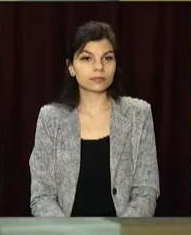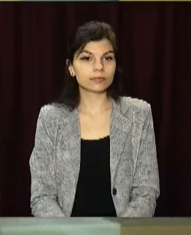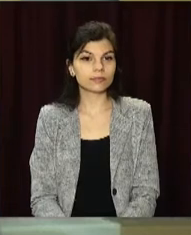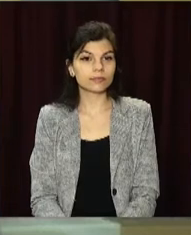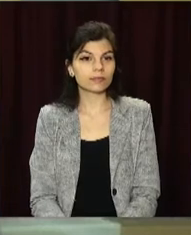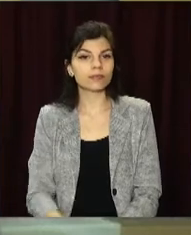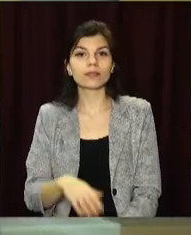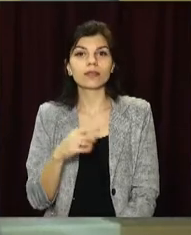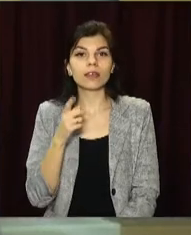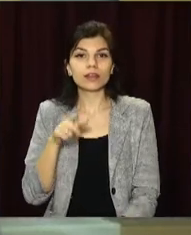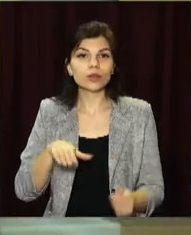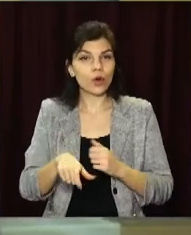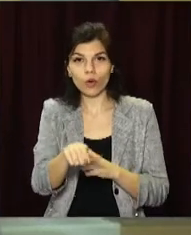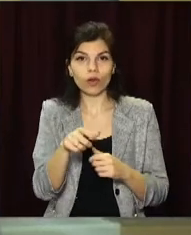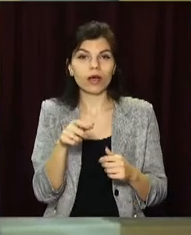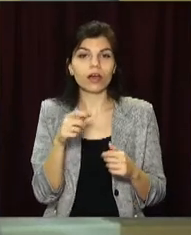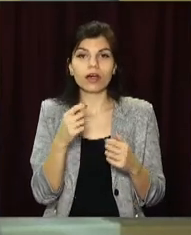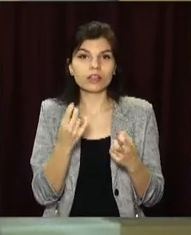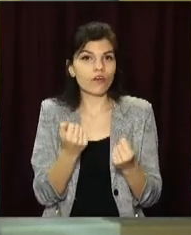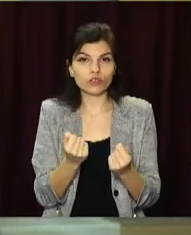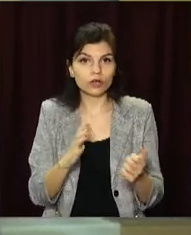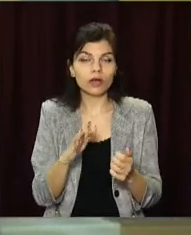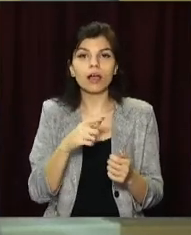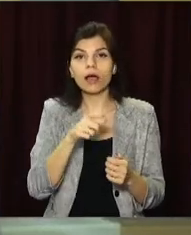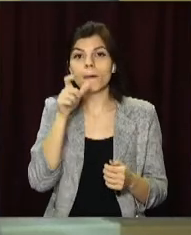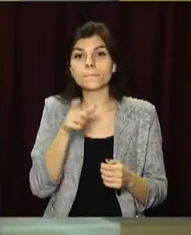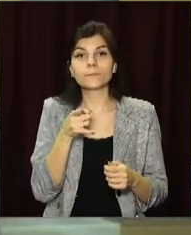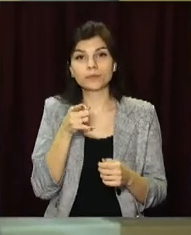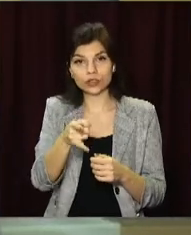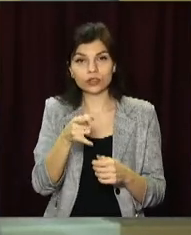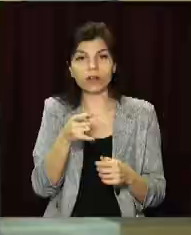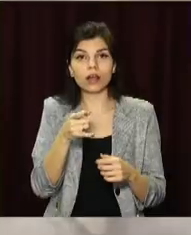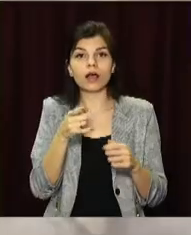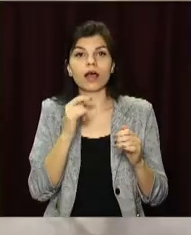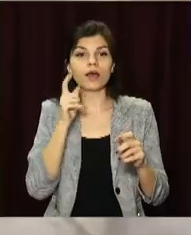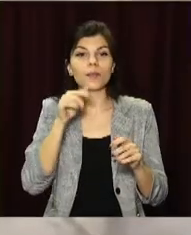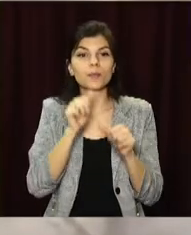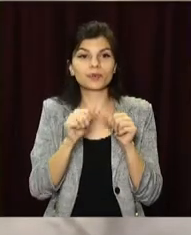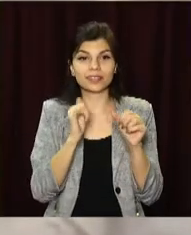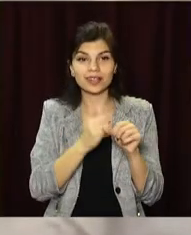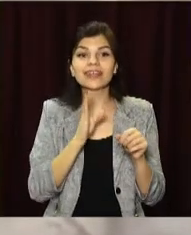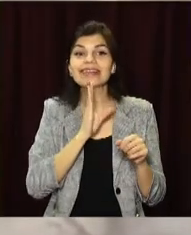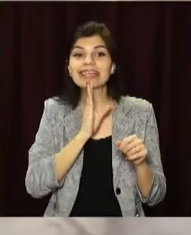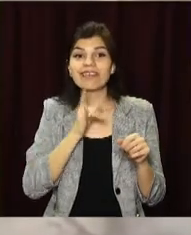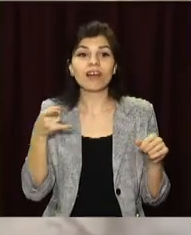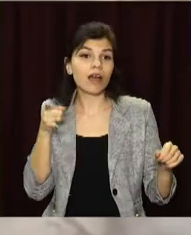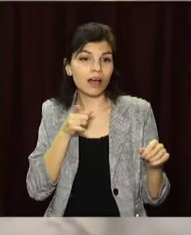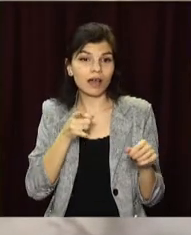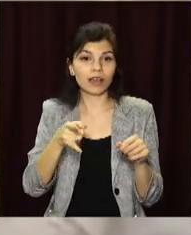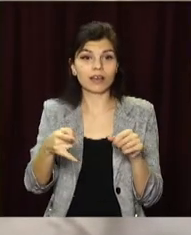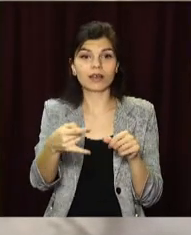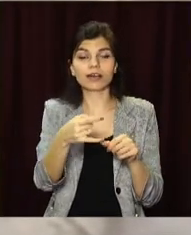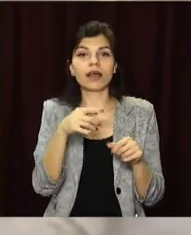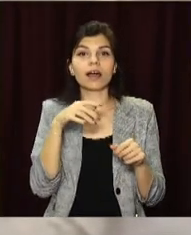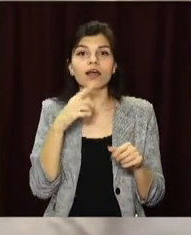Не втрималися на дорозі. На вихідних у Дніпрі водійка на Hyundai врізалася в автозаправку. Жінка їхала набережною Заводською у напрямку